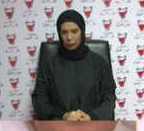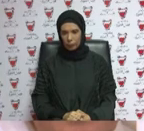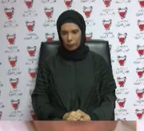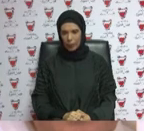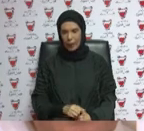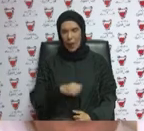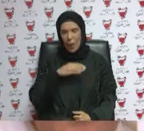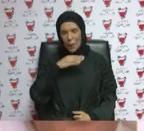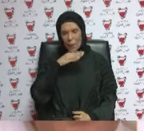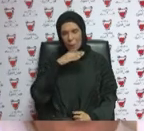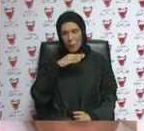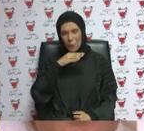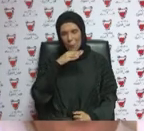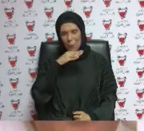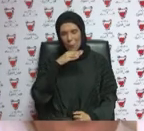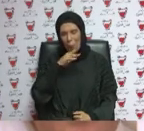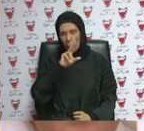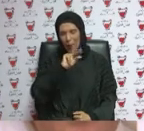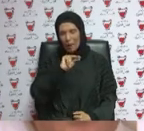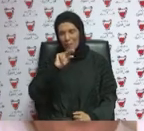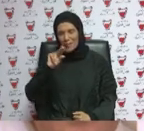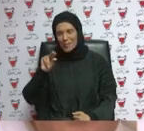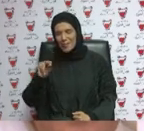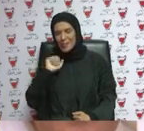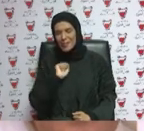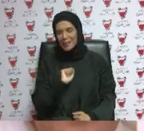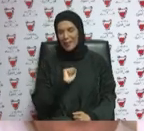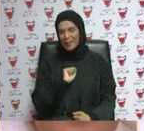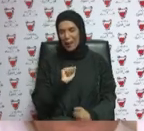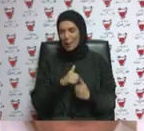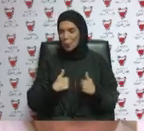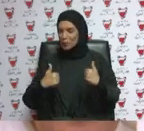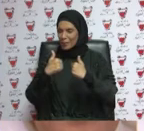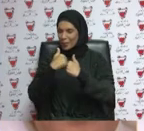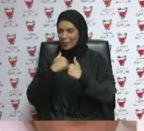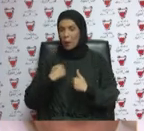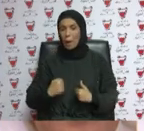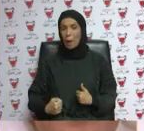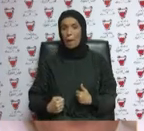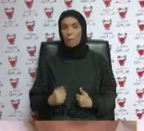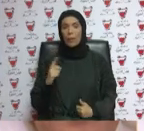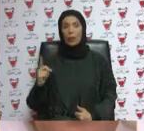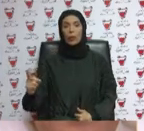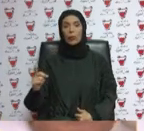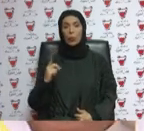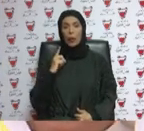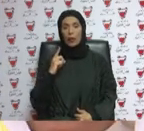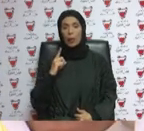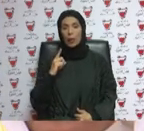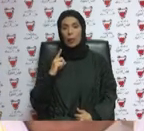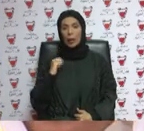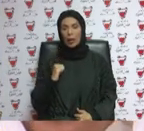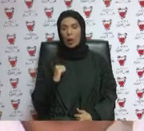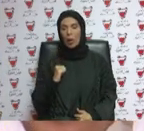الأبوية إلى الأسرة البحرينية أول من استبق ووجه ببقاء الأم